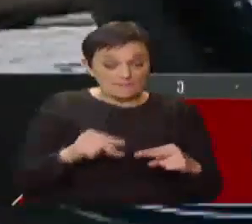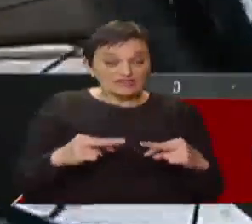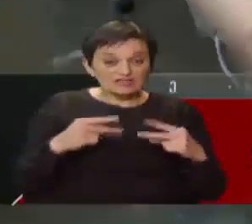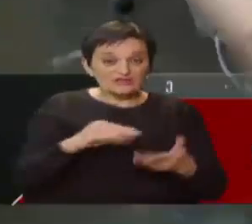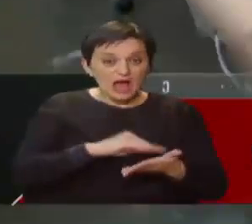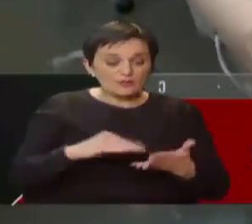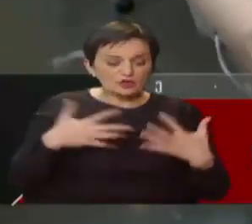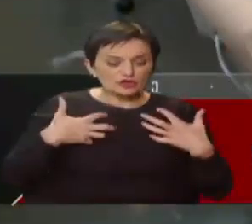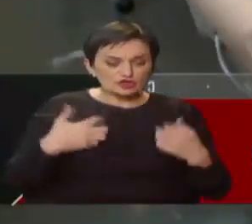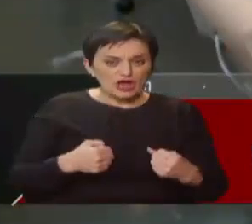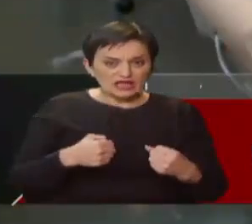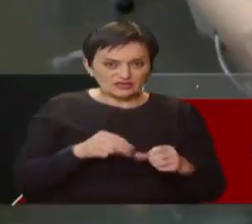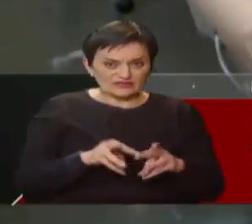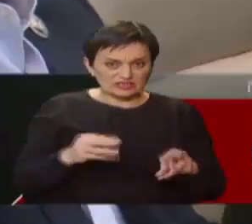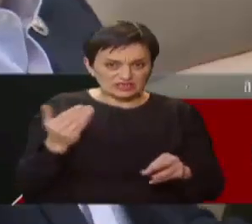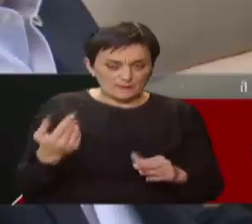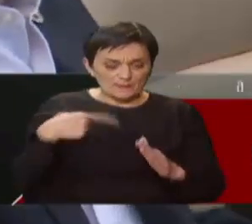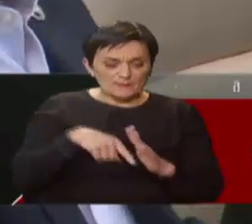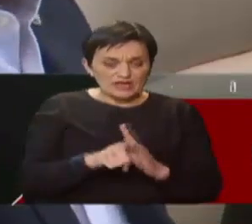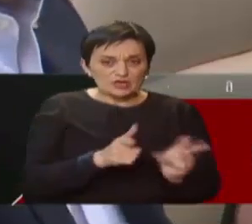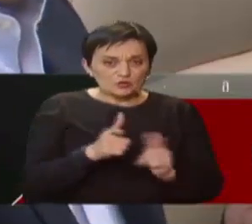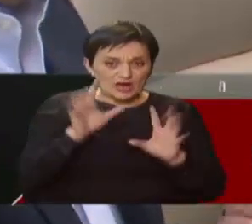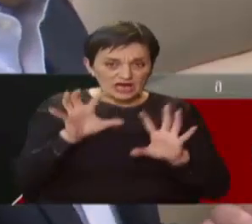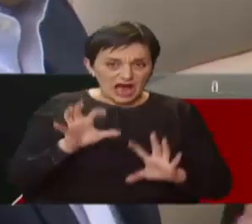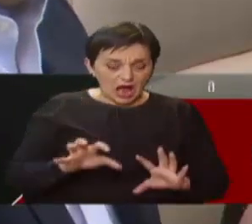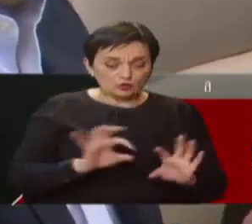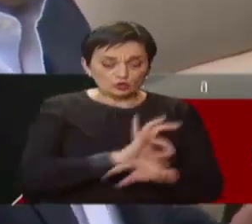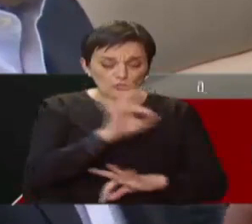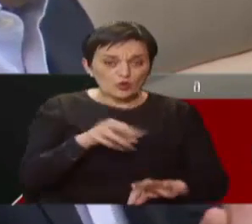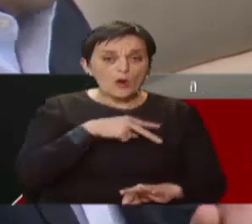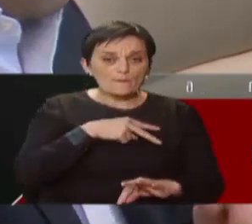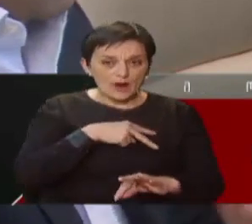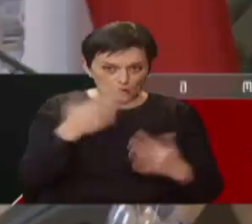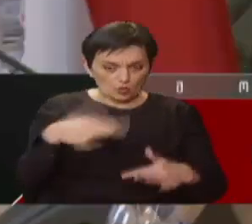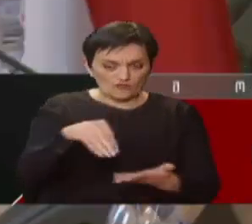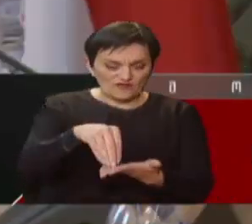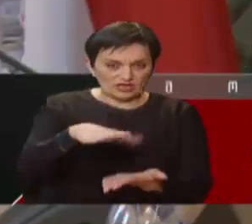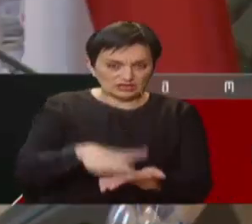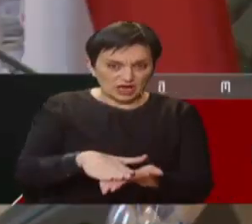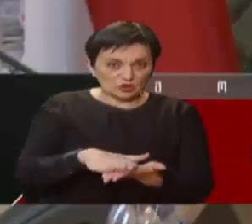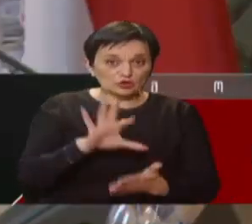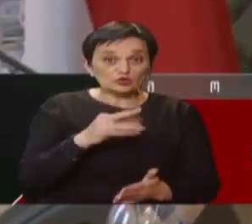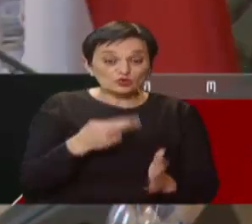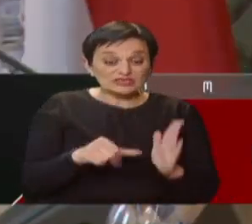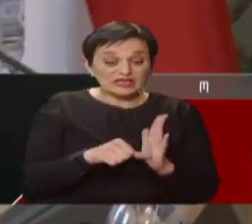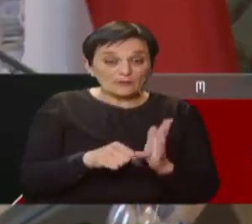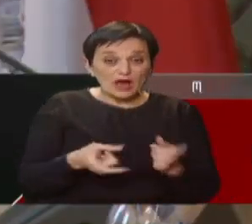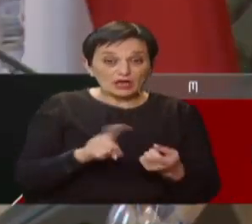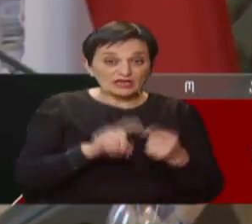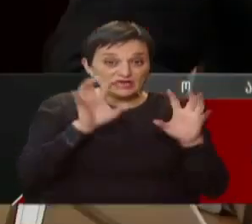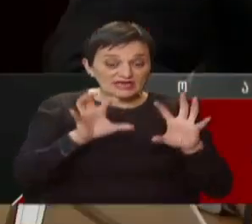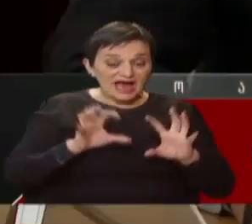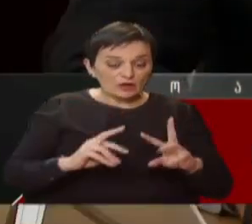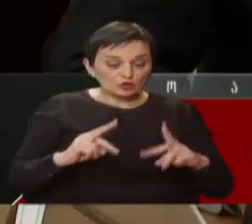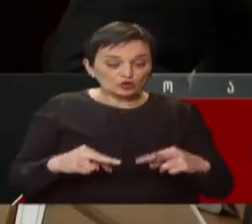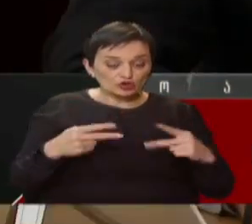avtori Jandatsvis saministru romlis mier momzadebuli kanon proekti parlamentshi ukve daregistrirda. Socialuri dakhmarebis shesakheb kanonis